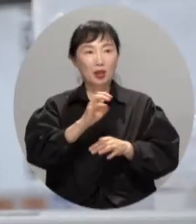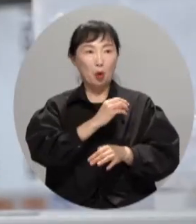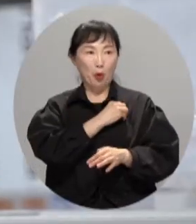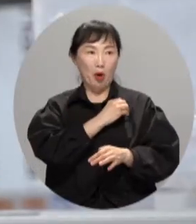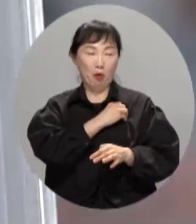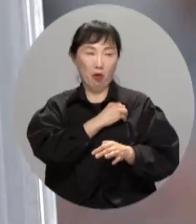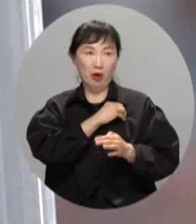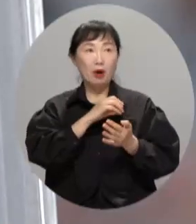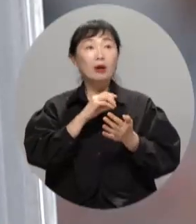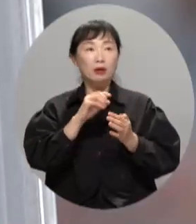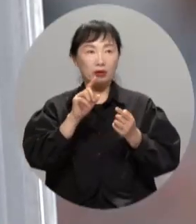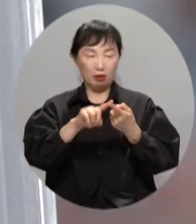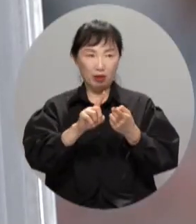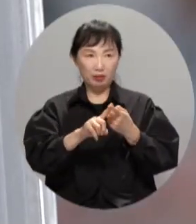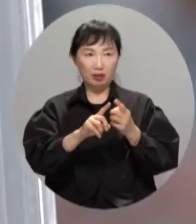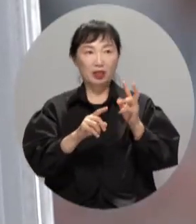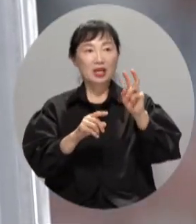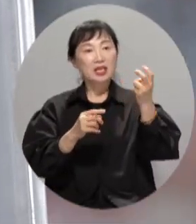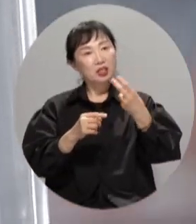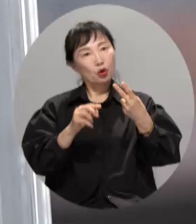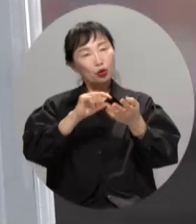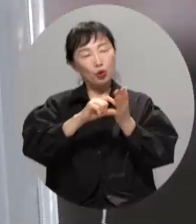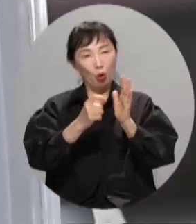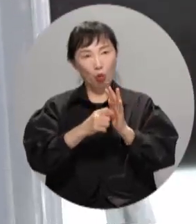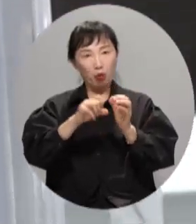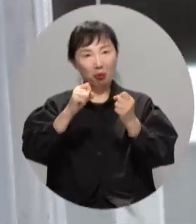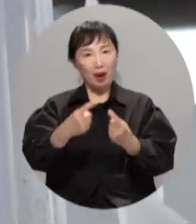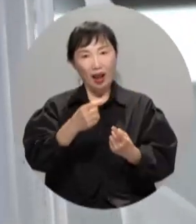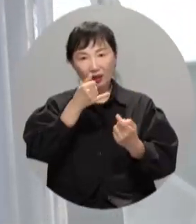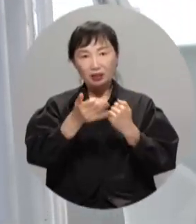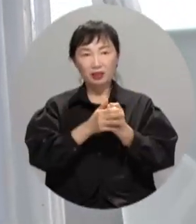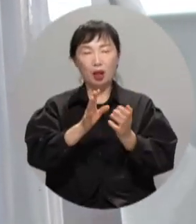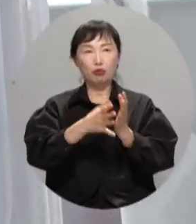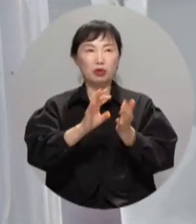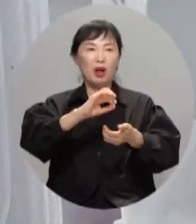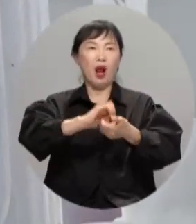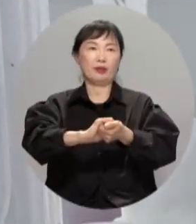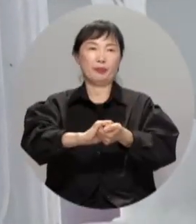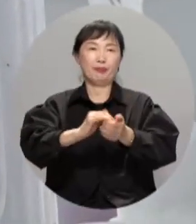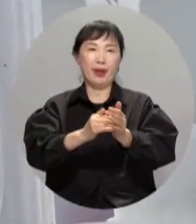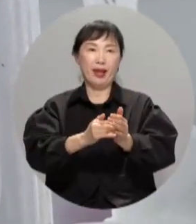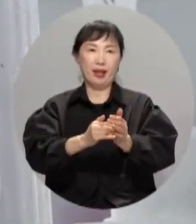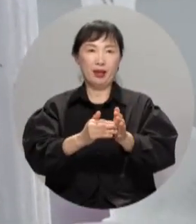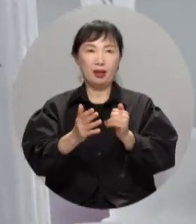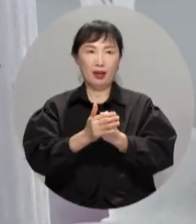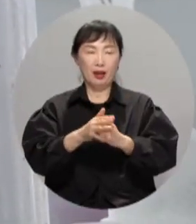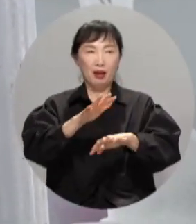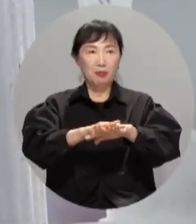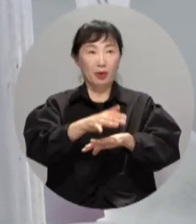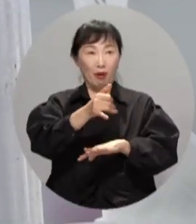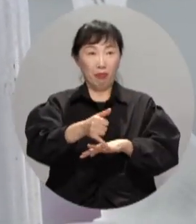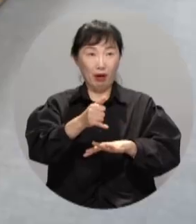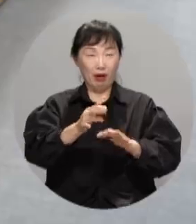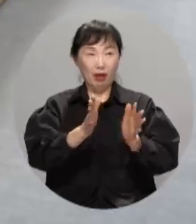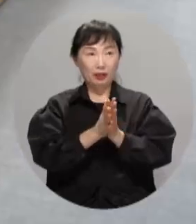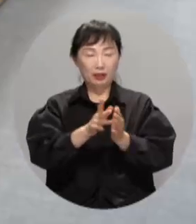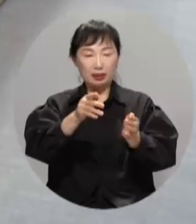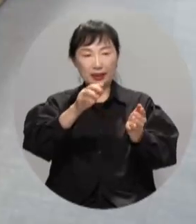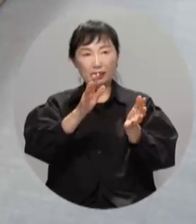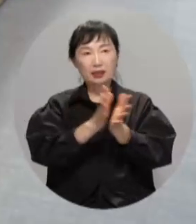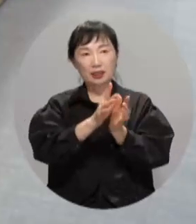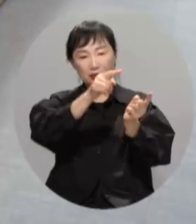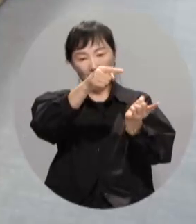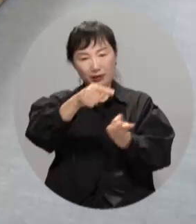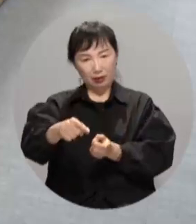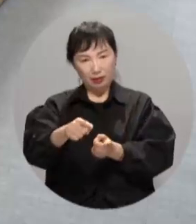할인 판매하는데 기간과 물량을 한정해 팔고 있습니다. 농가와 소비자가 직거래하는 전주시내 한